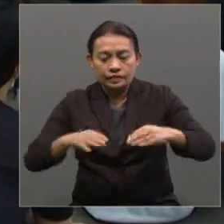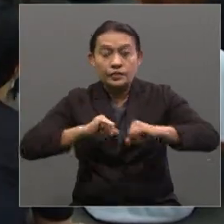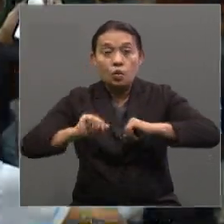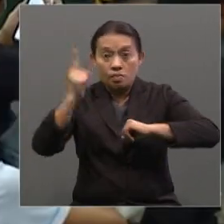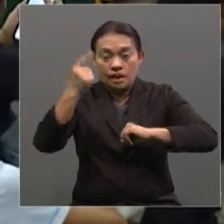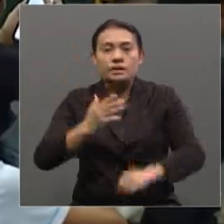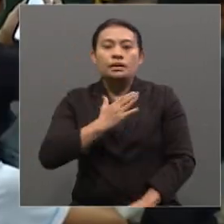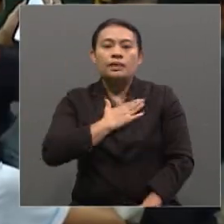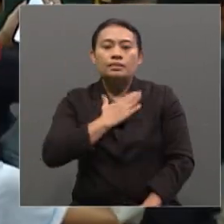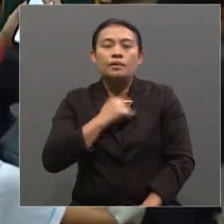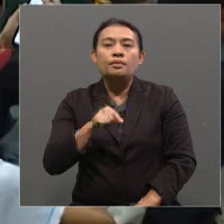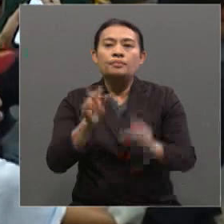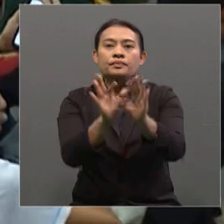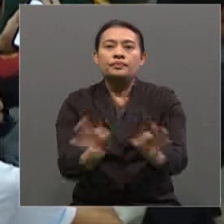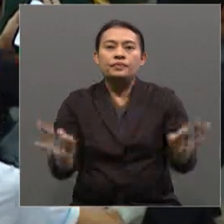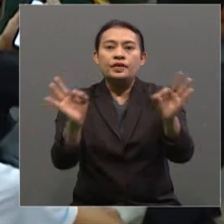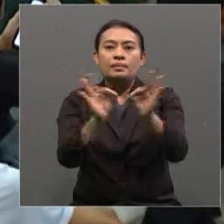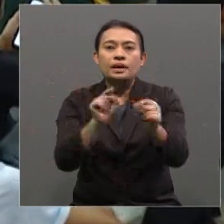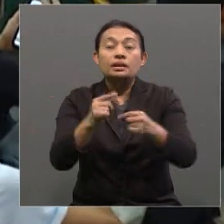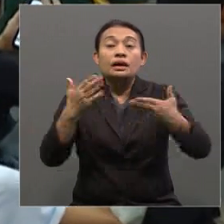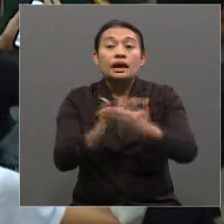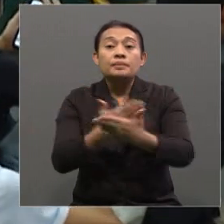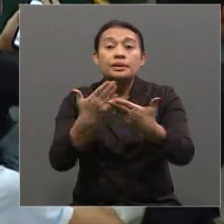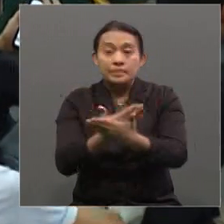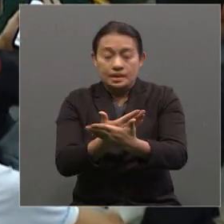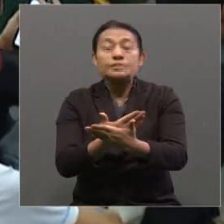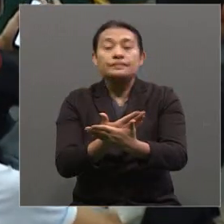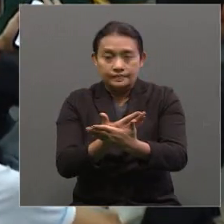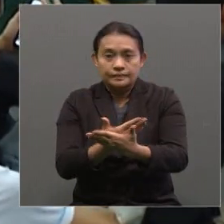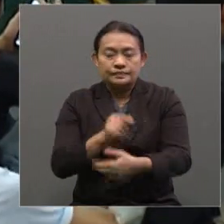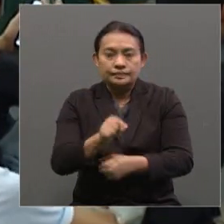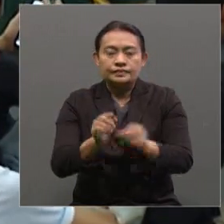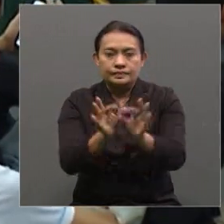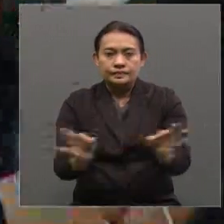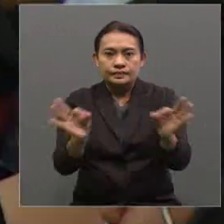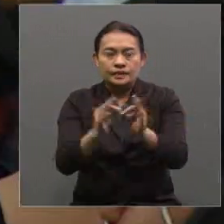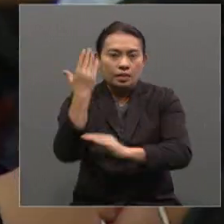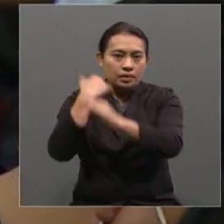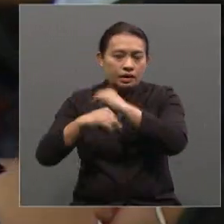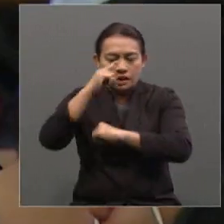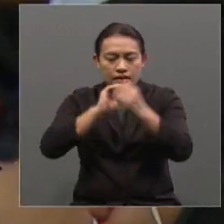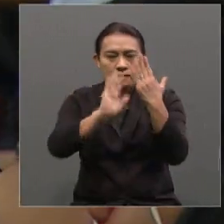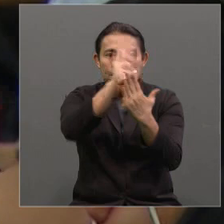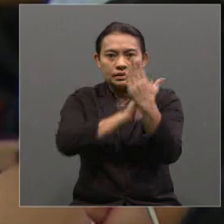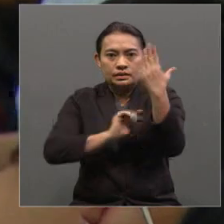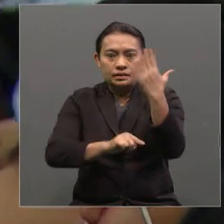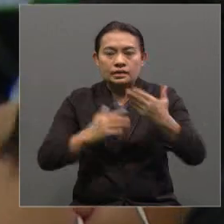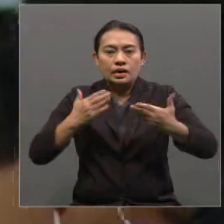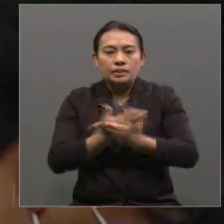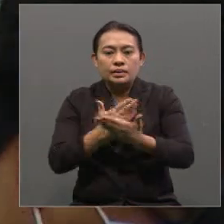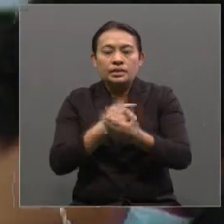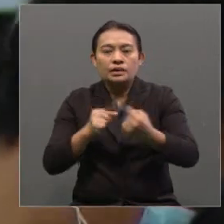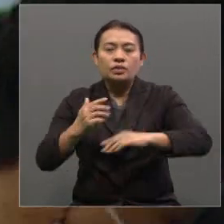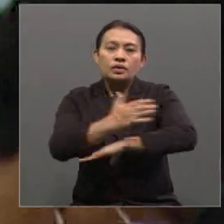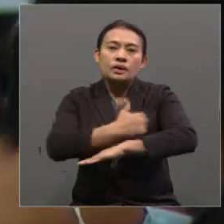ำหรับผมเนี่ยเป็นกำลังสำคัญในการเปลี่ยนแปลงเสม อ นะครับแล้วประวัติศาสตร์การเมืองไทยของเราเนี่ยการเปลี่ยนแปลงทางการเมืองเนี่ยนะ